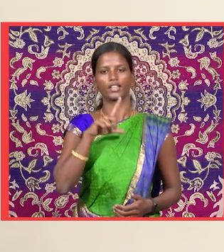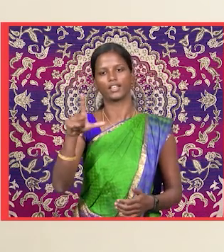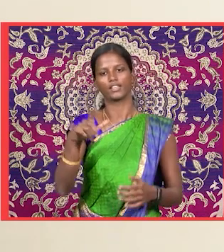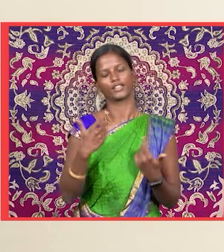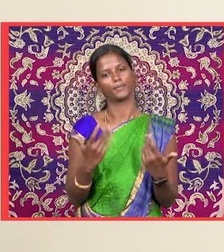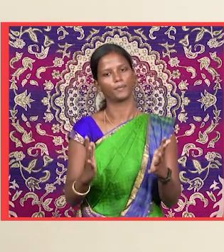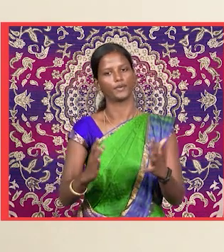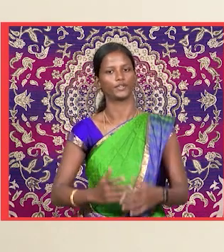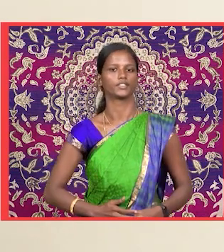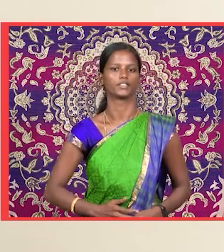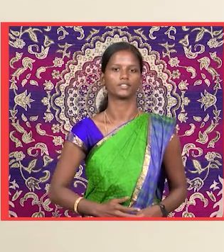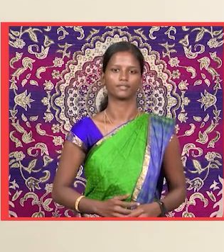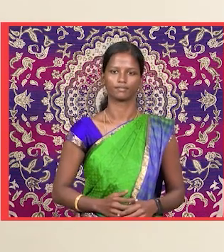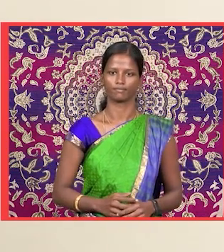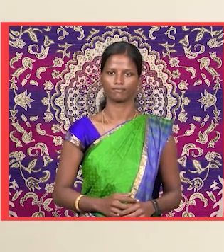10 லிட்டர்கள்.